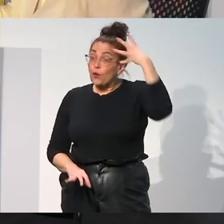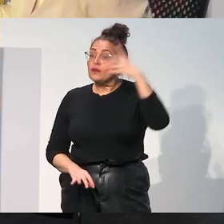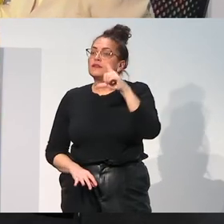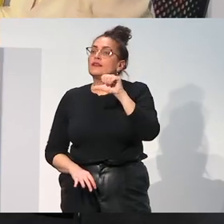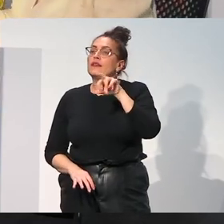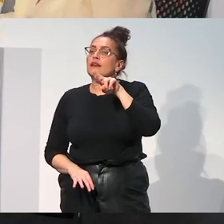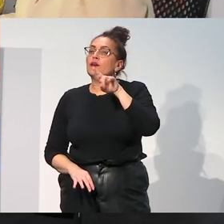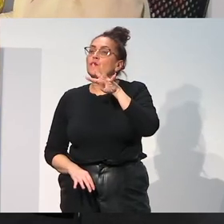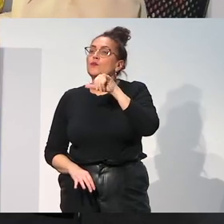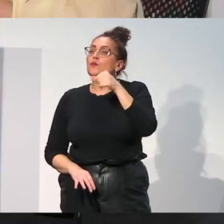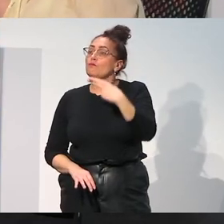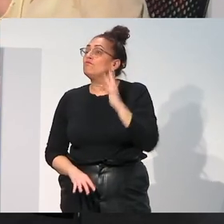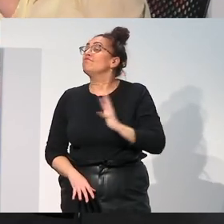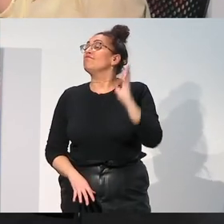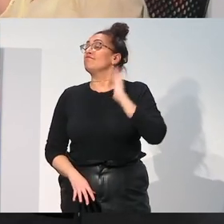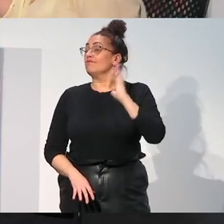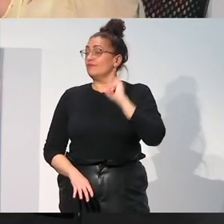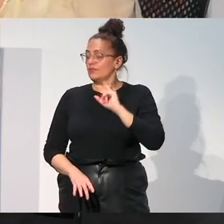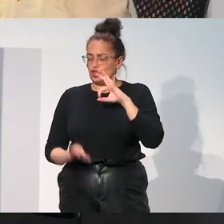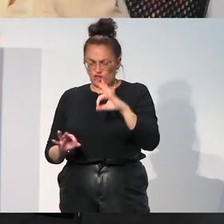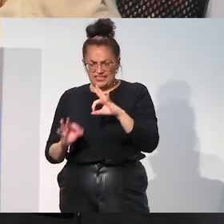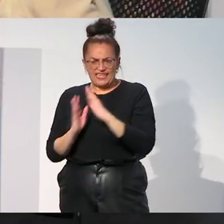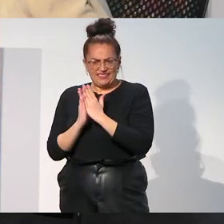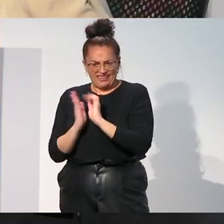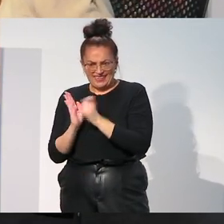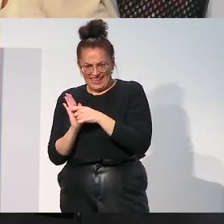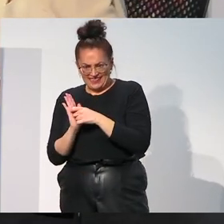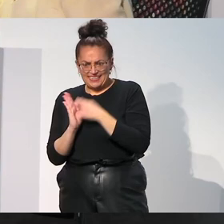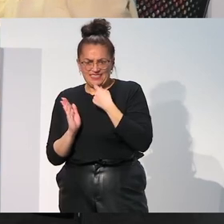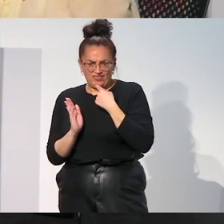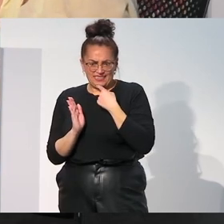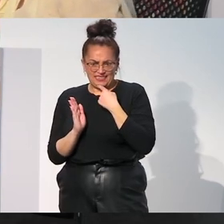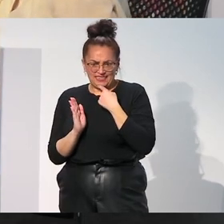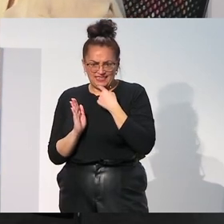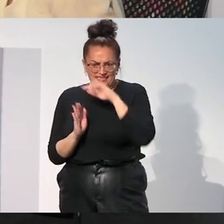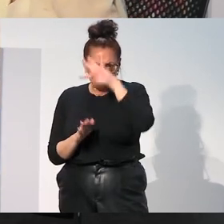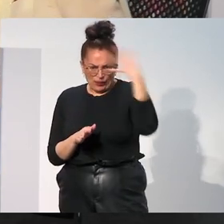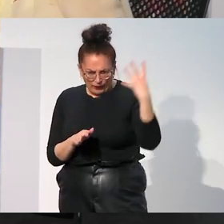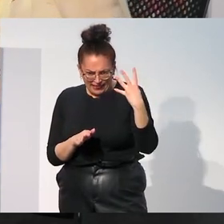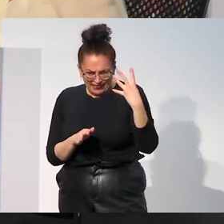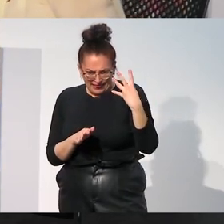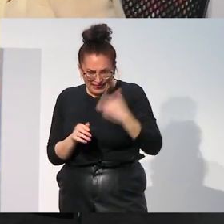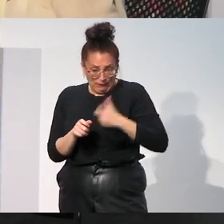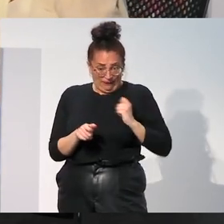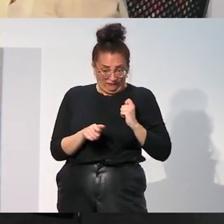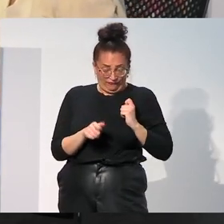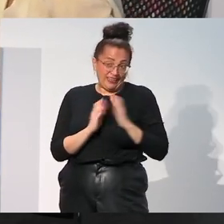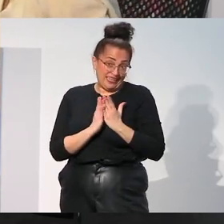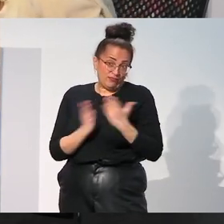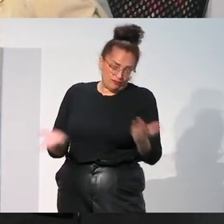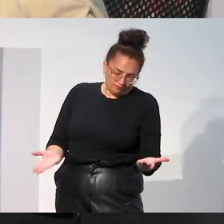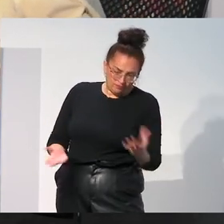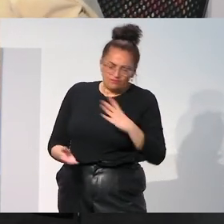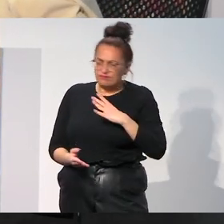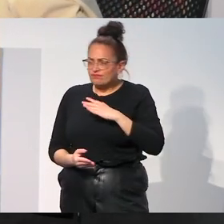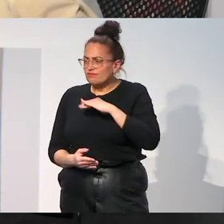Le livre se termine avant Darwin. C'est ça. Et juste avant. Il y a déjà quelques écrits. Ouais. Il y a Charles Lyell qui a commencé un petit peu à écrire. Il y a John, que